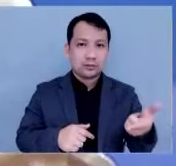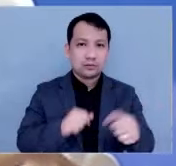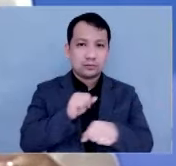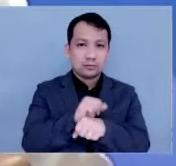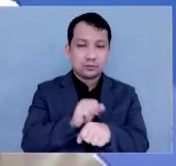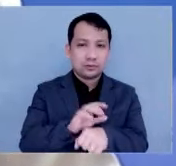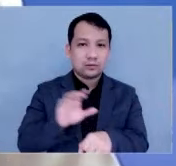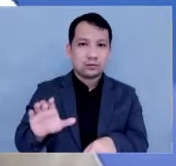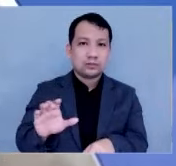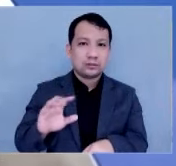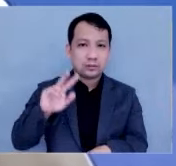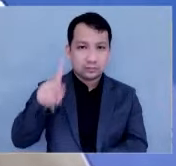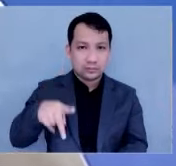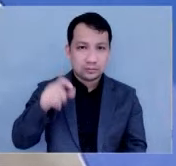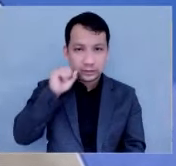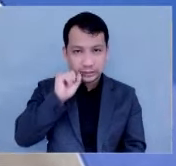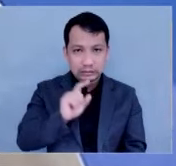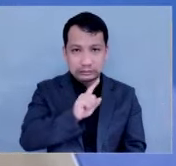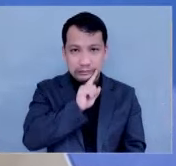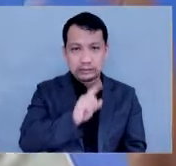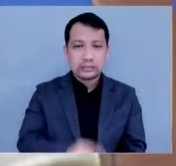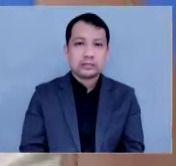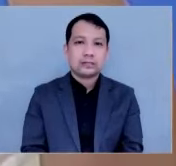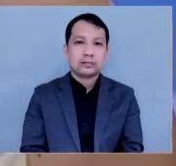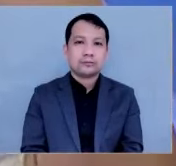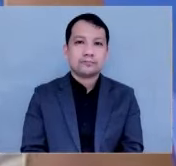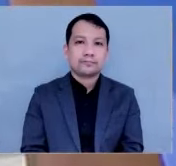yan kay Vice President Sarah